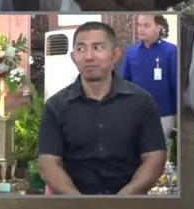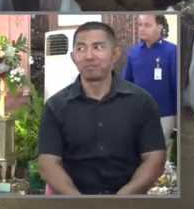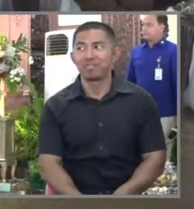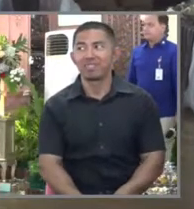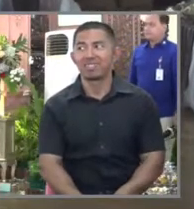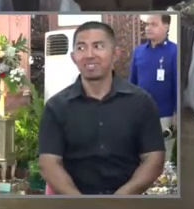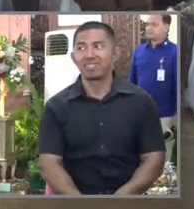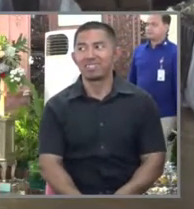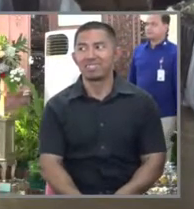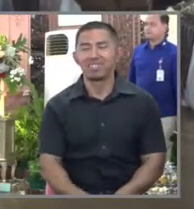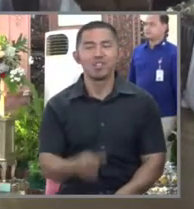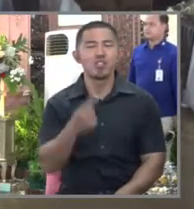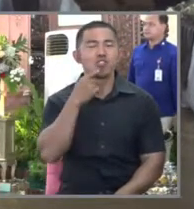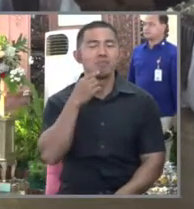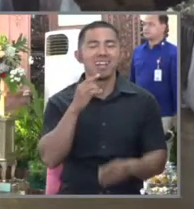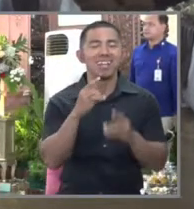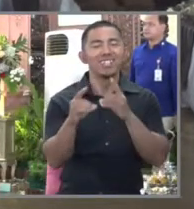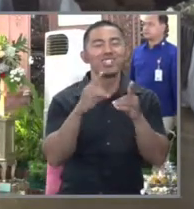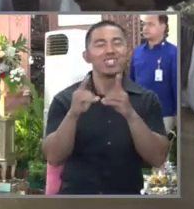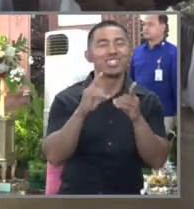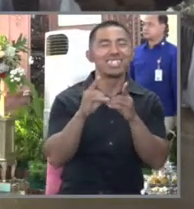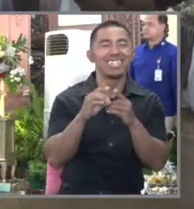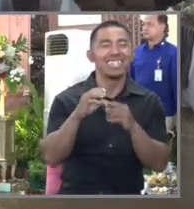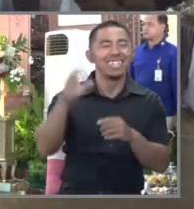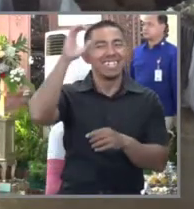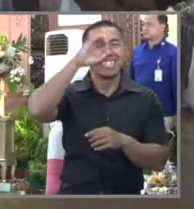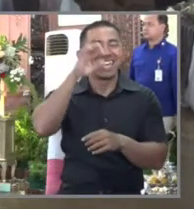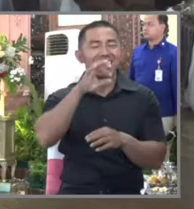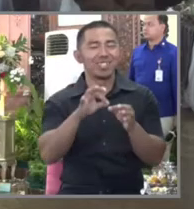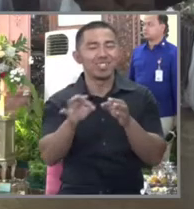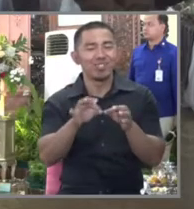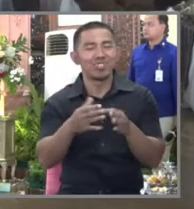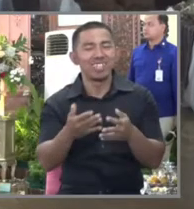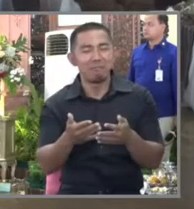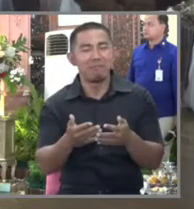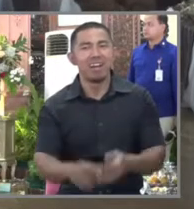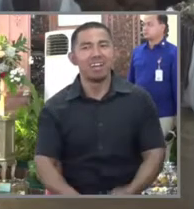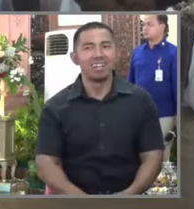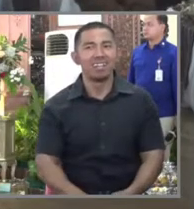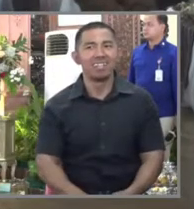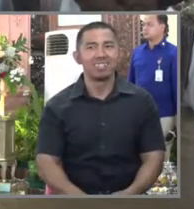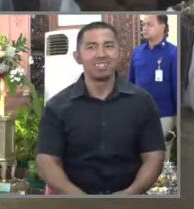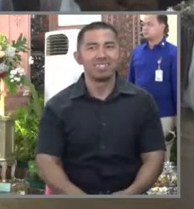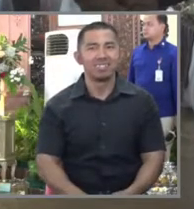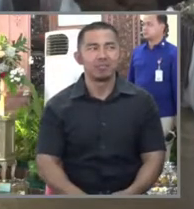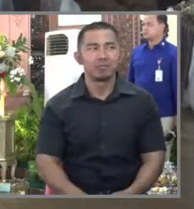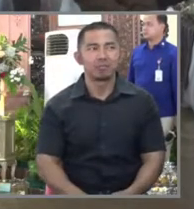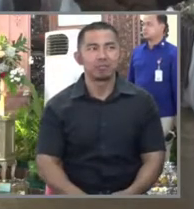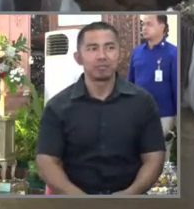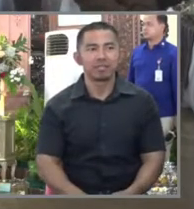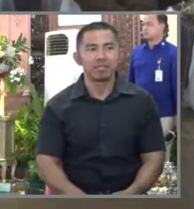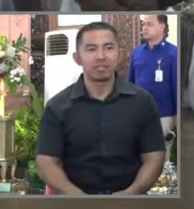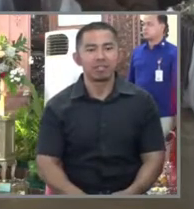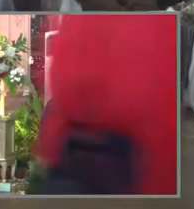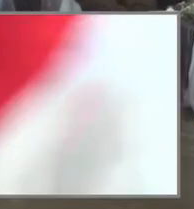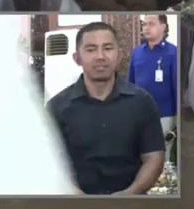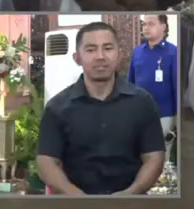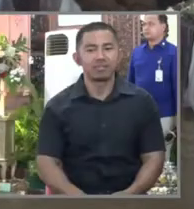ada solusinya coba. Nanti kalau bingung solusinya saya kasih tahu. Tapi siapa yang akan bicara? Anda bicara